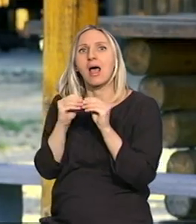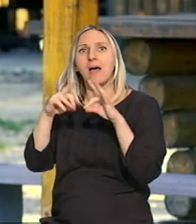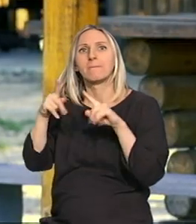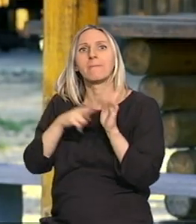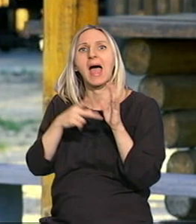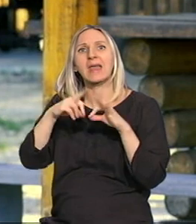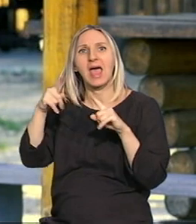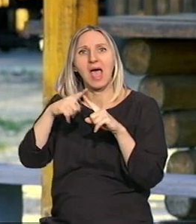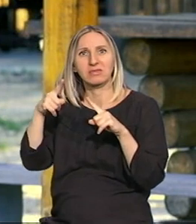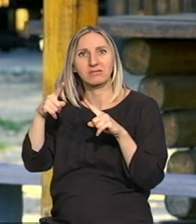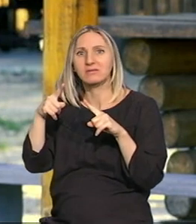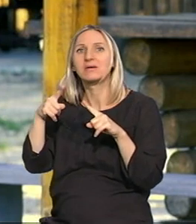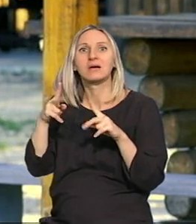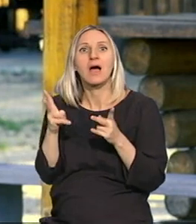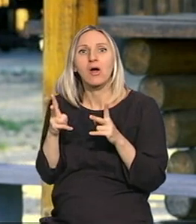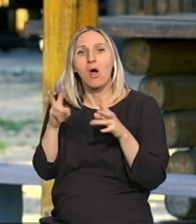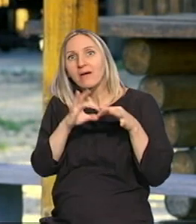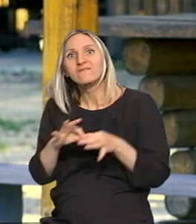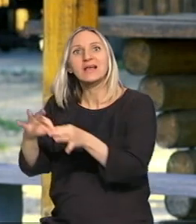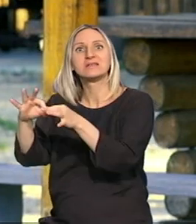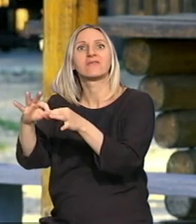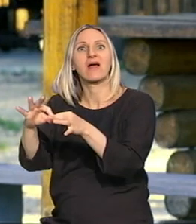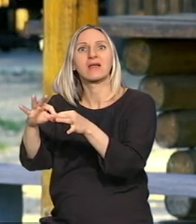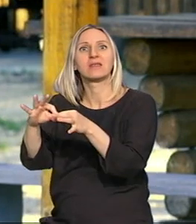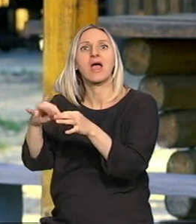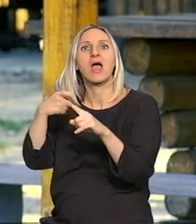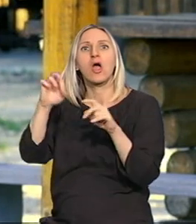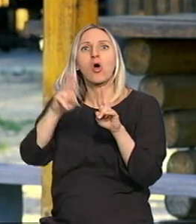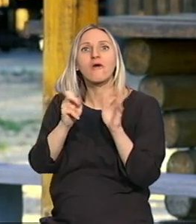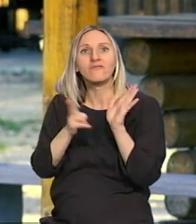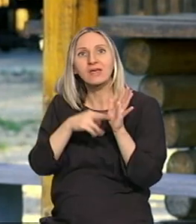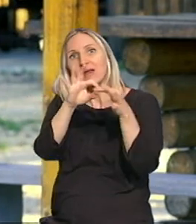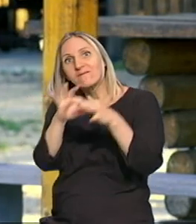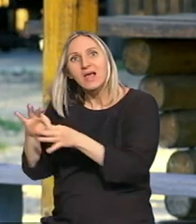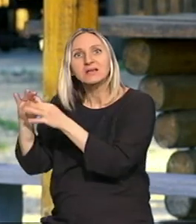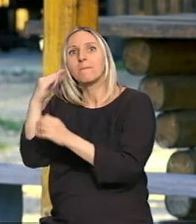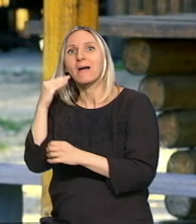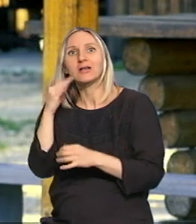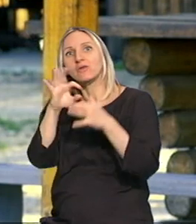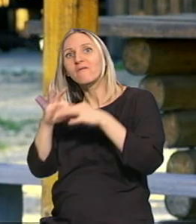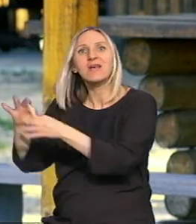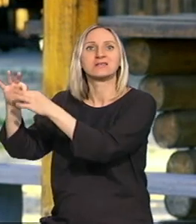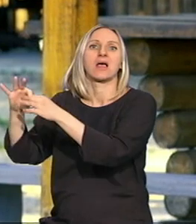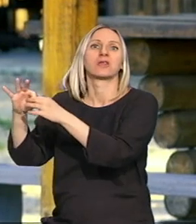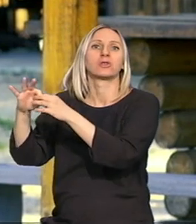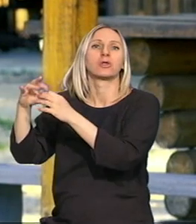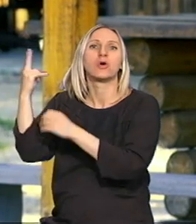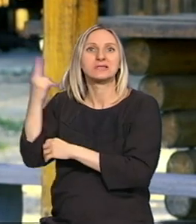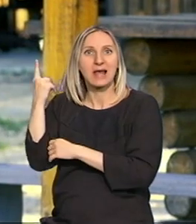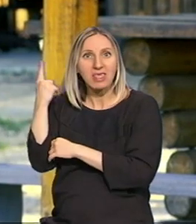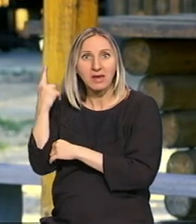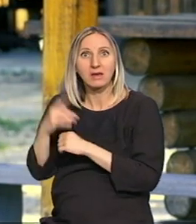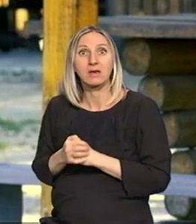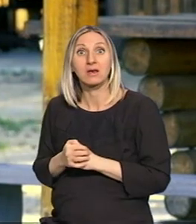jer se skela vezivala za Kovin, a Kovin za Pančevo, Pančevo za Zrenjanin. Tako da je taj